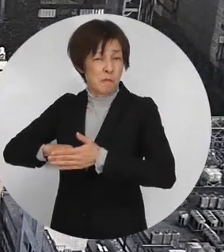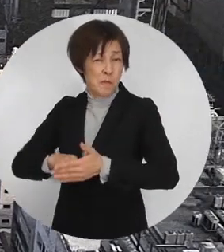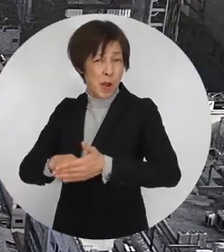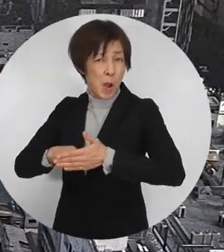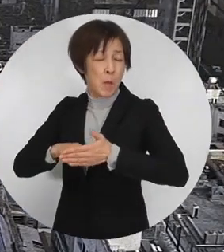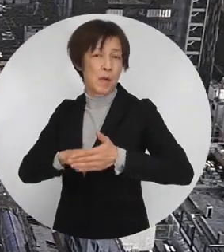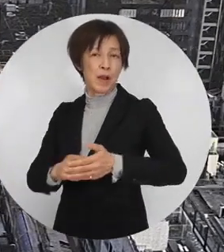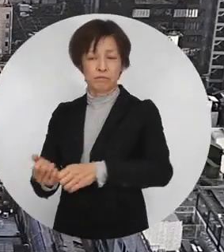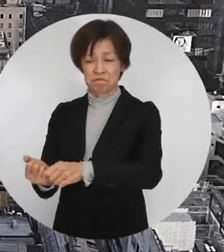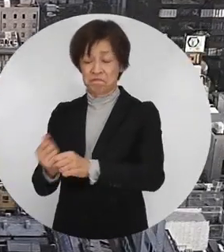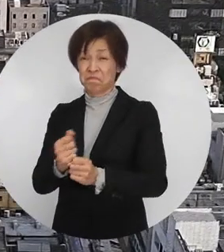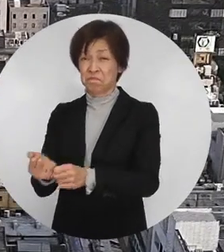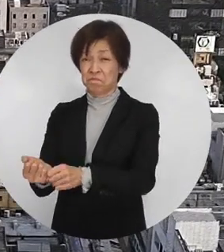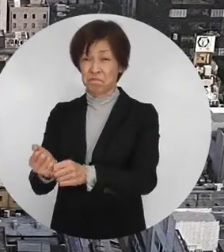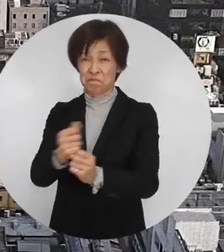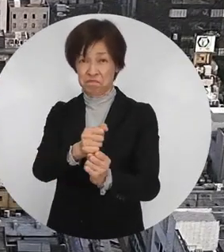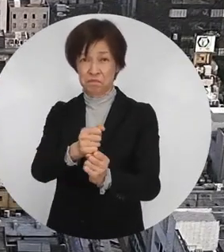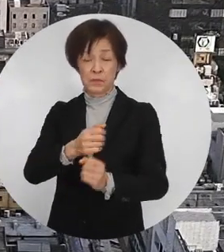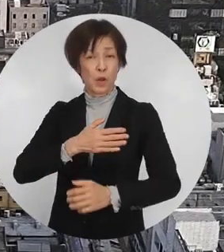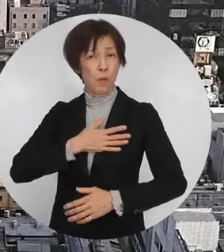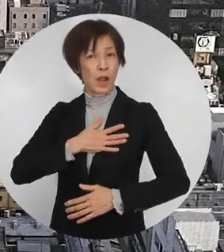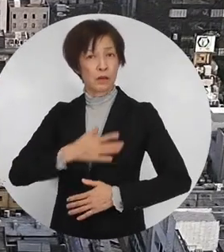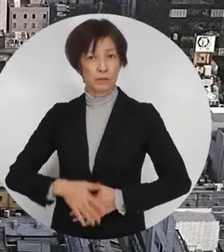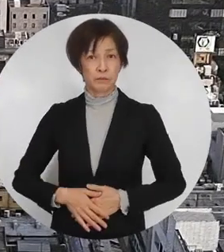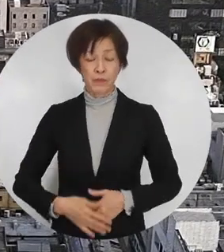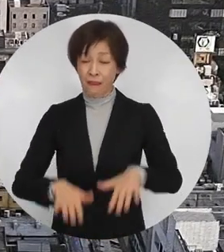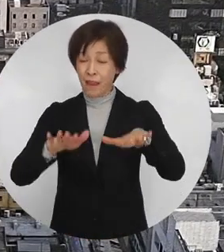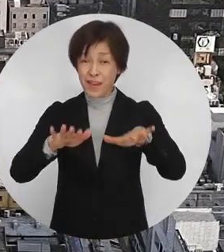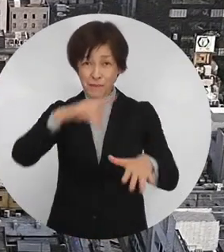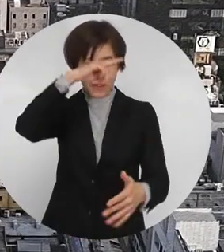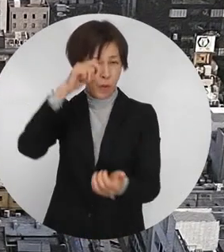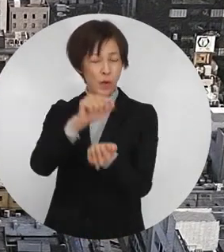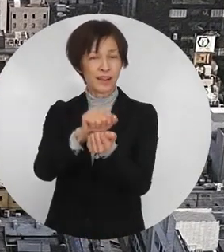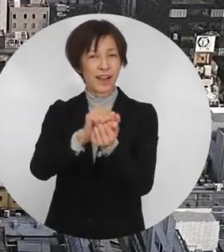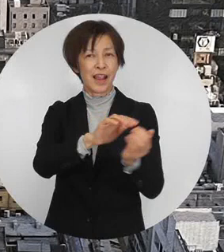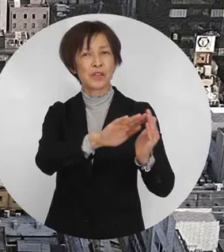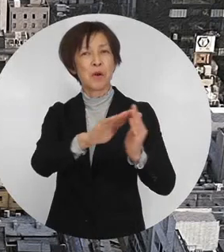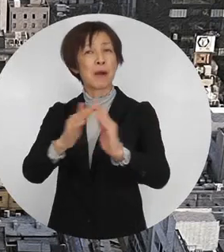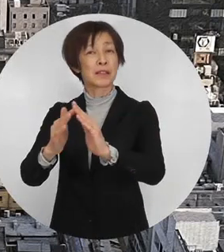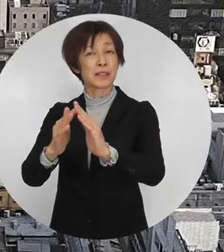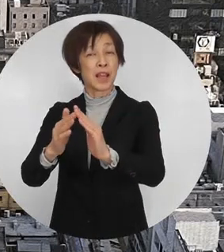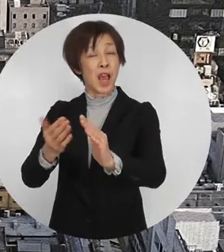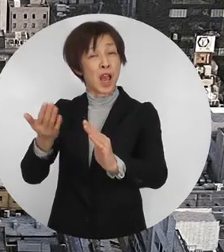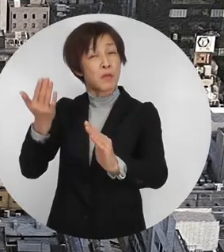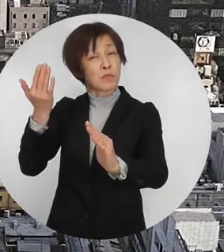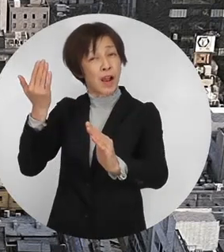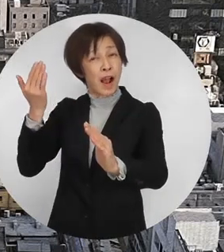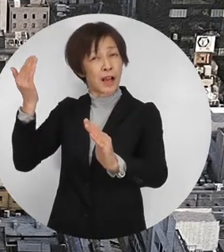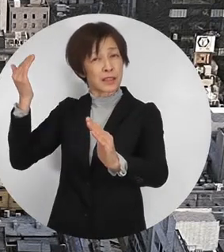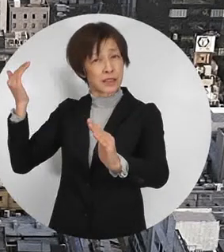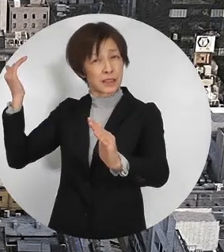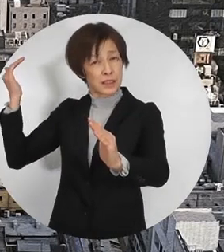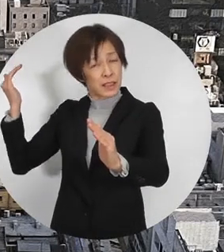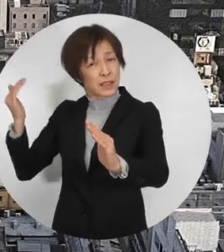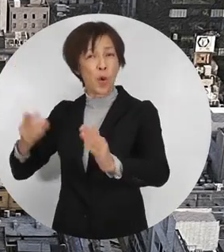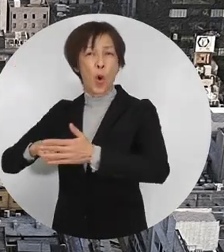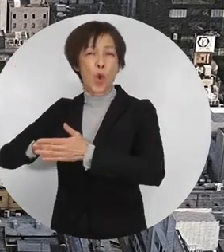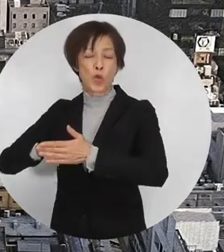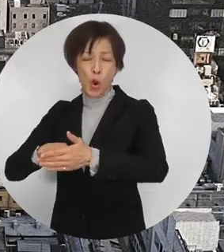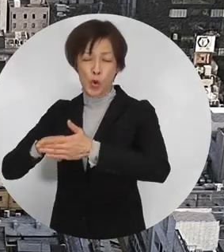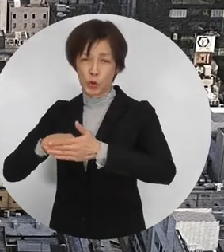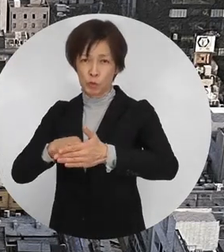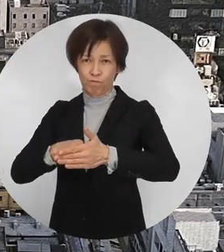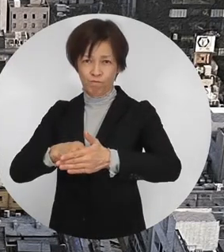復興に力を尽くしてきたことがわかります。今の堺があるのは昔の人たちの努力のおかげです